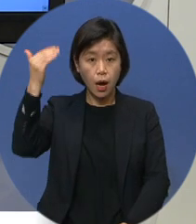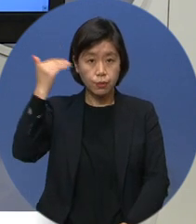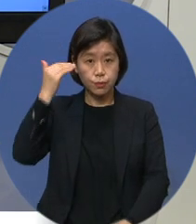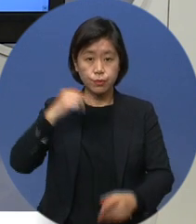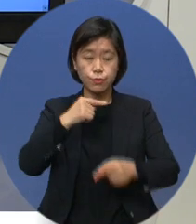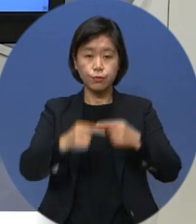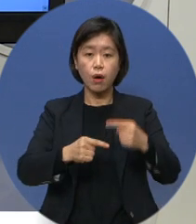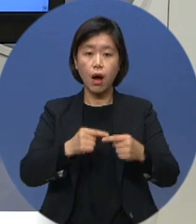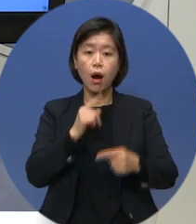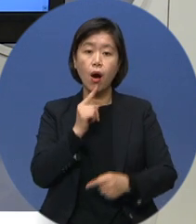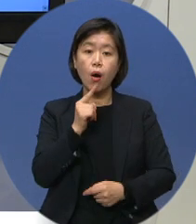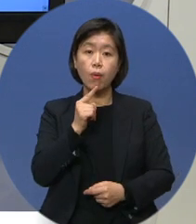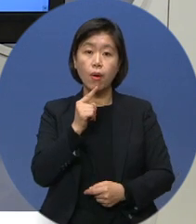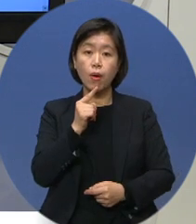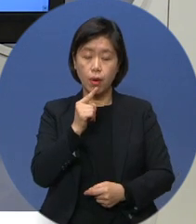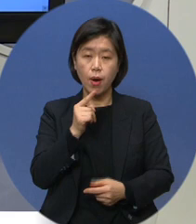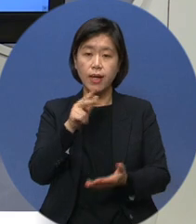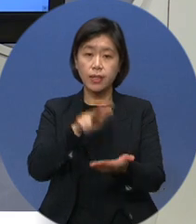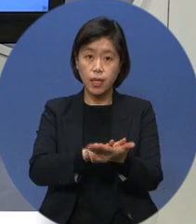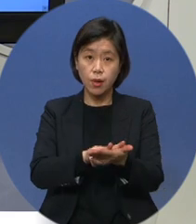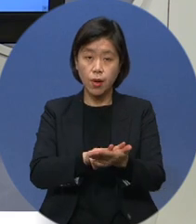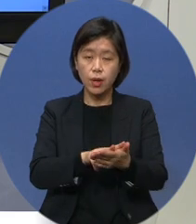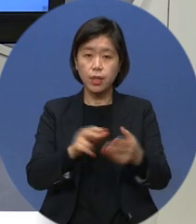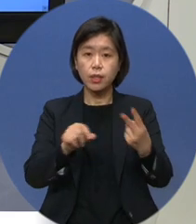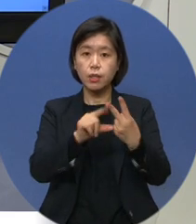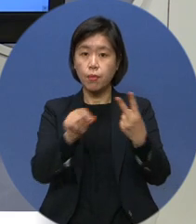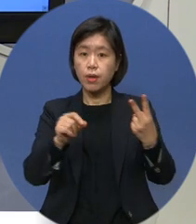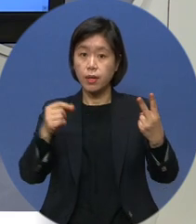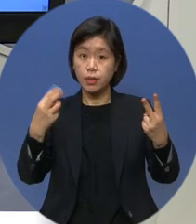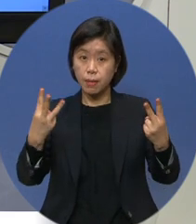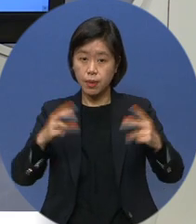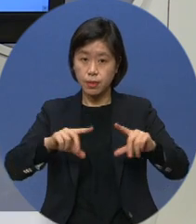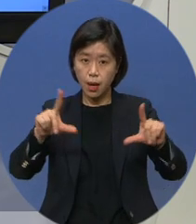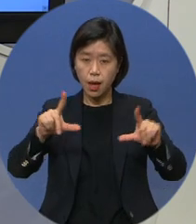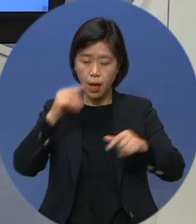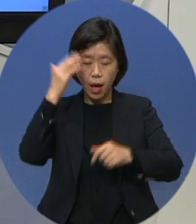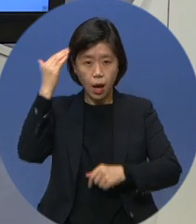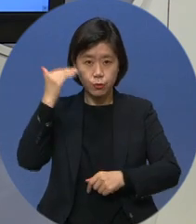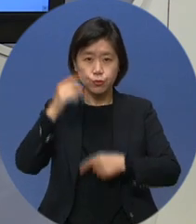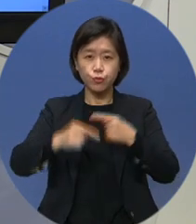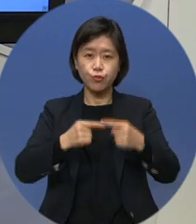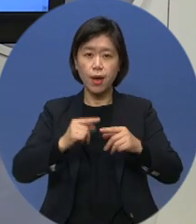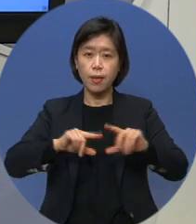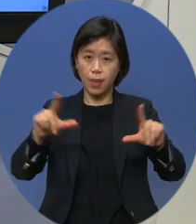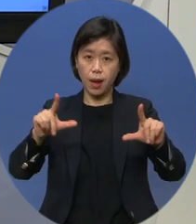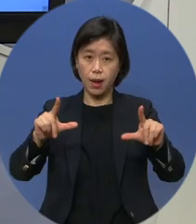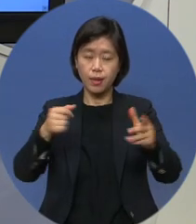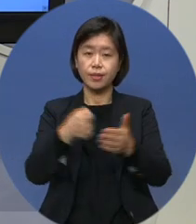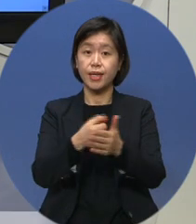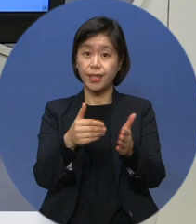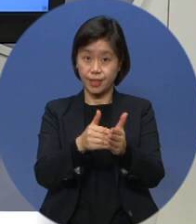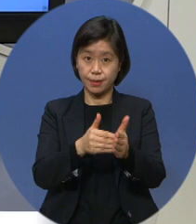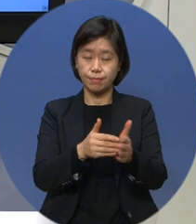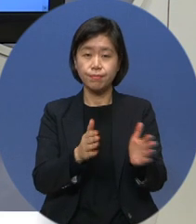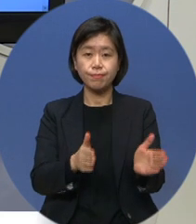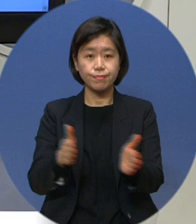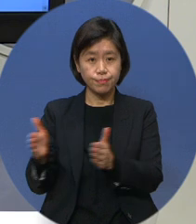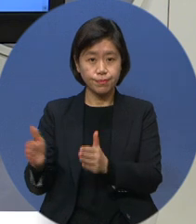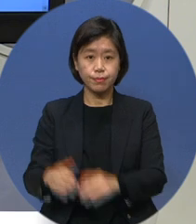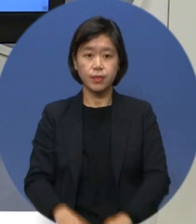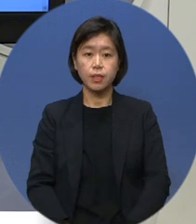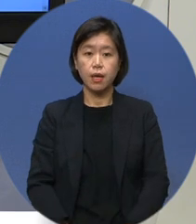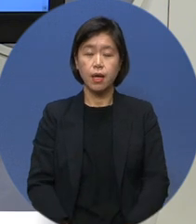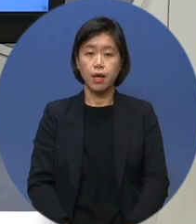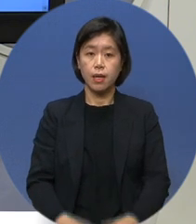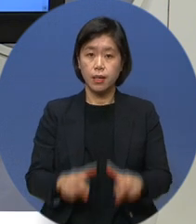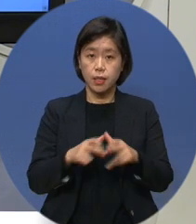법을 제정한 2월 3일에 한국 수월 날로 지정 됐습니다 다음 소식입니다 장애인